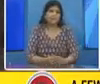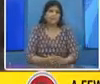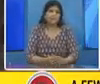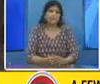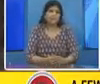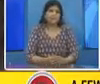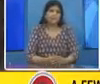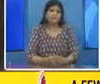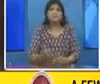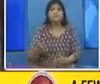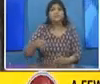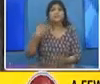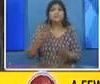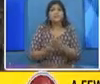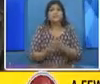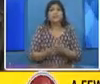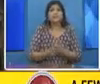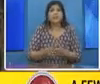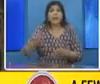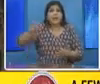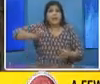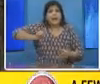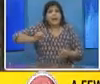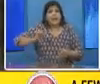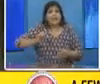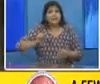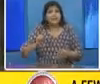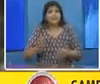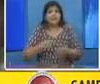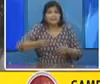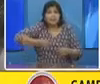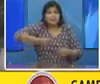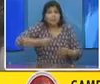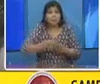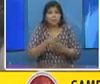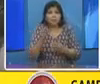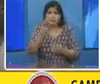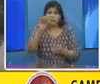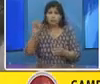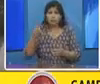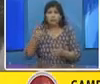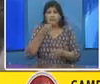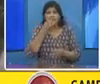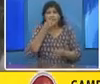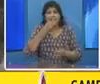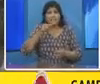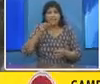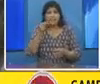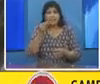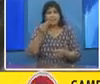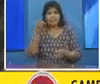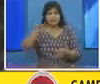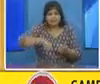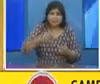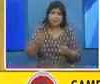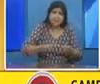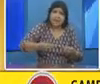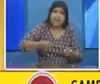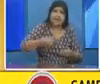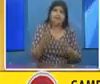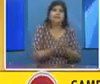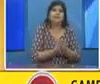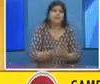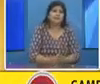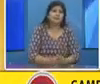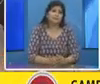जिन खेलों में डाइस की जरूरत पड़ती है, कोड़ियों से या इमली के बीज से भी काम चल जाता